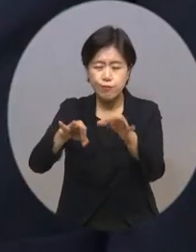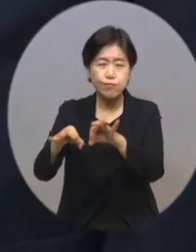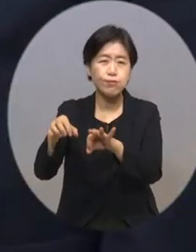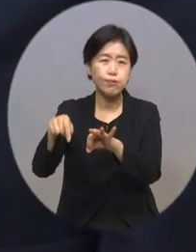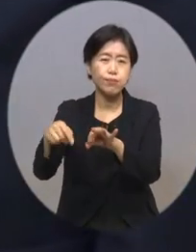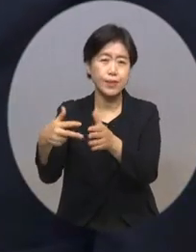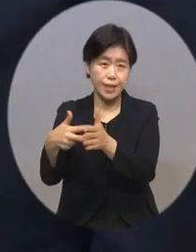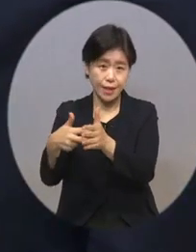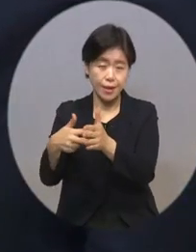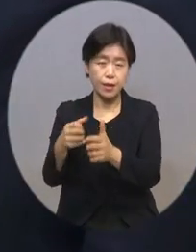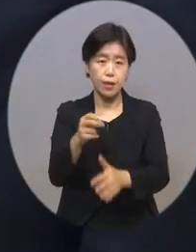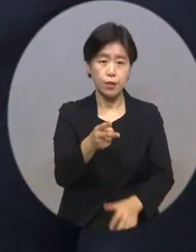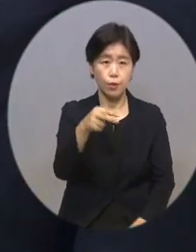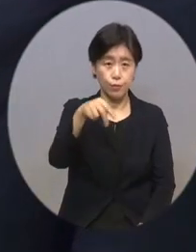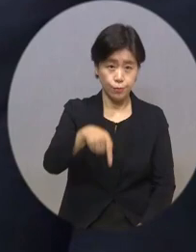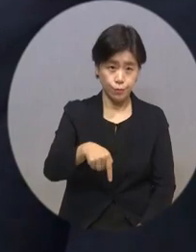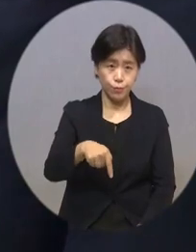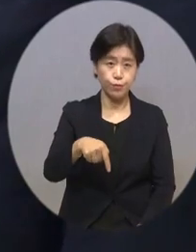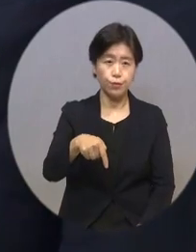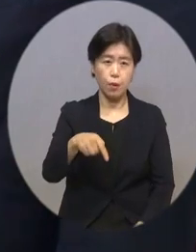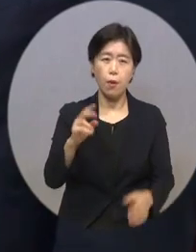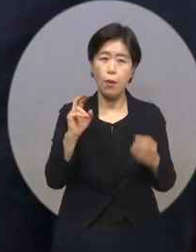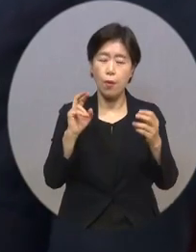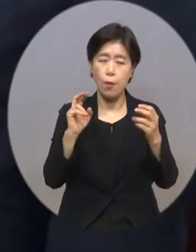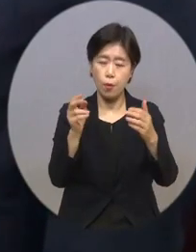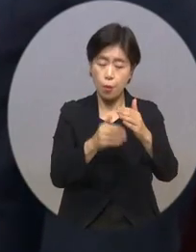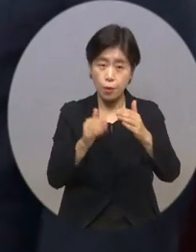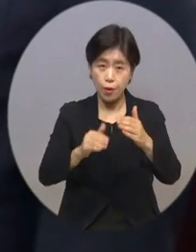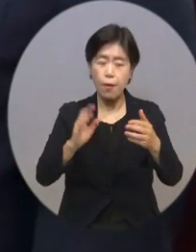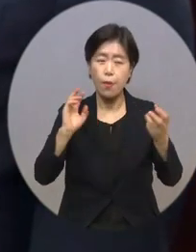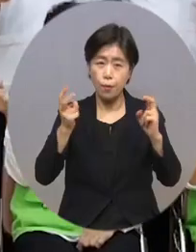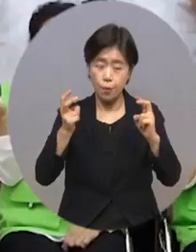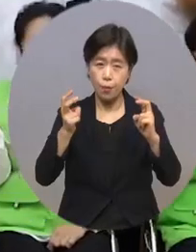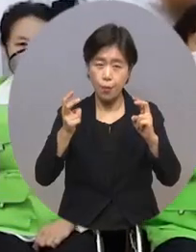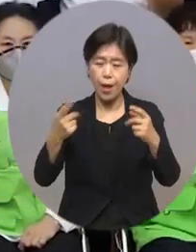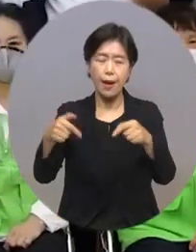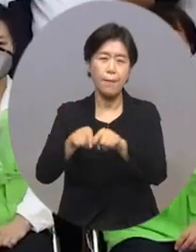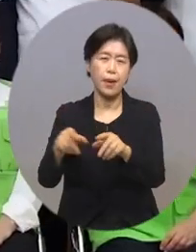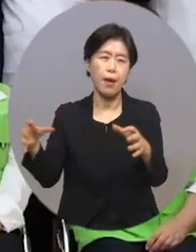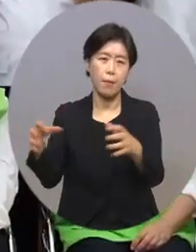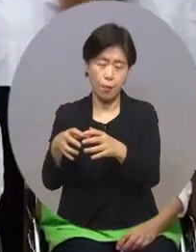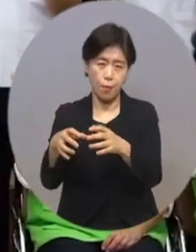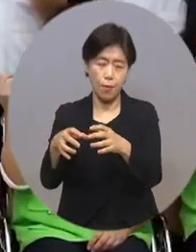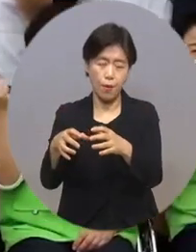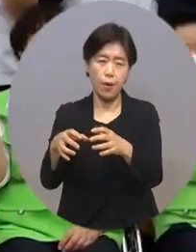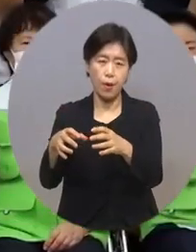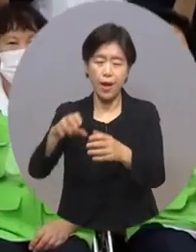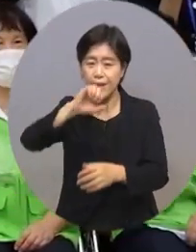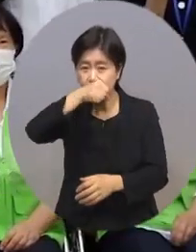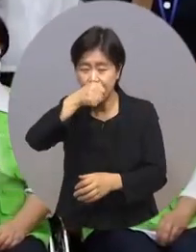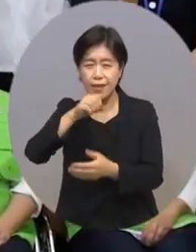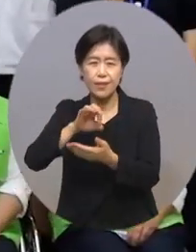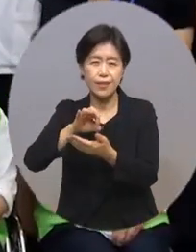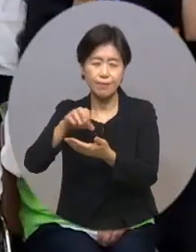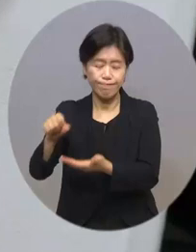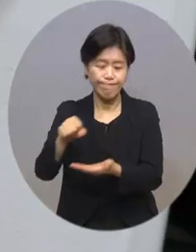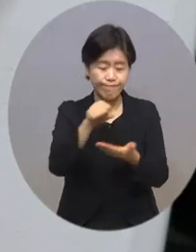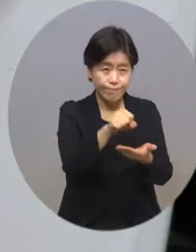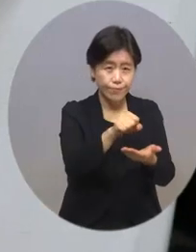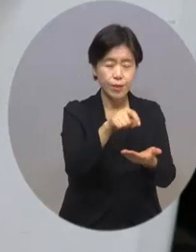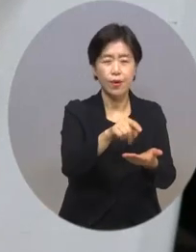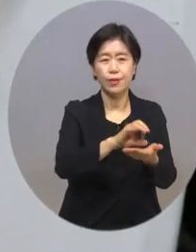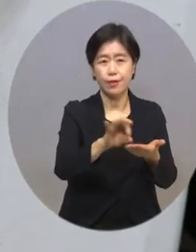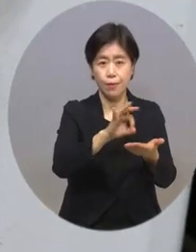여수 광양 항만공사 에 재정 지원으로 운영하고 있는 도시락 배달 사업은 어르신들에게